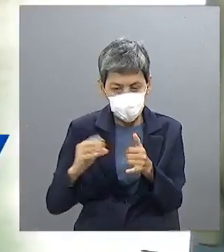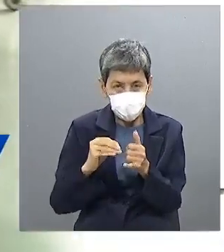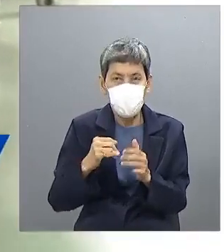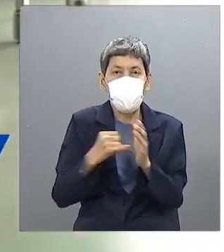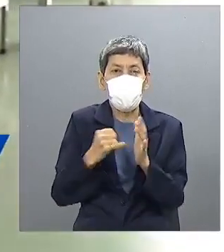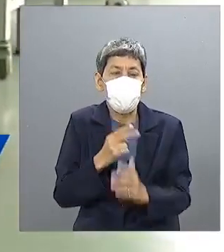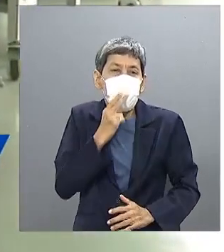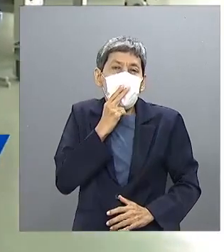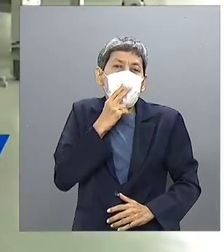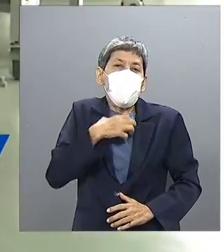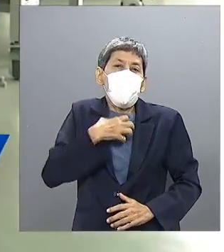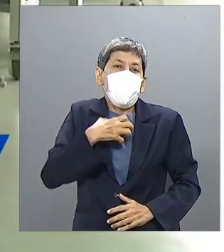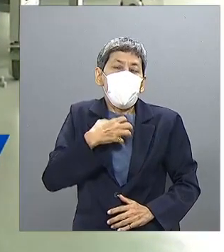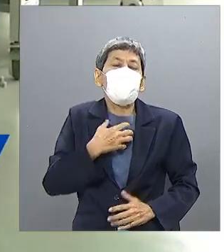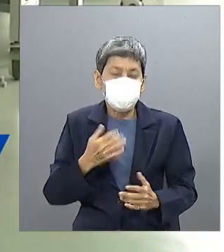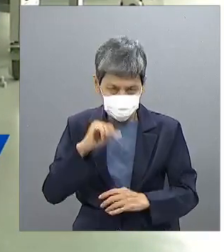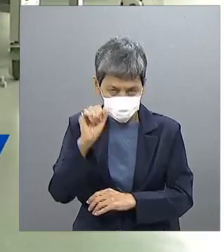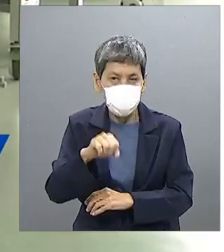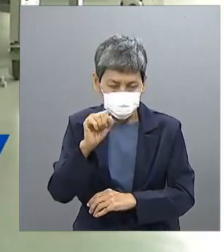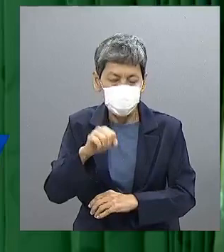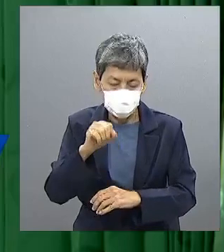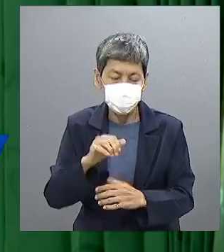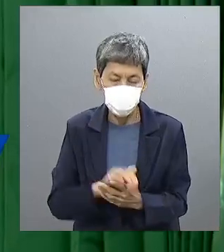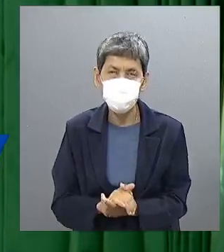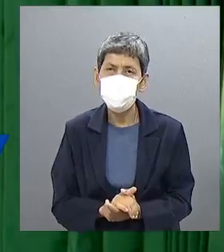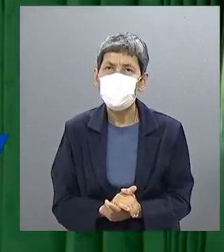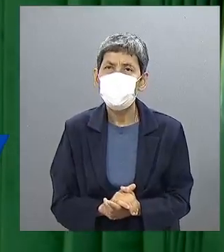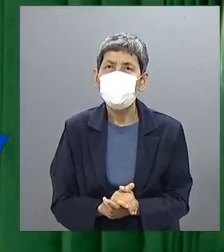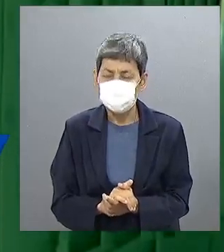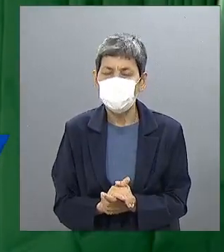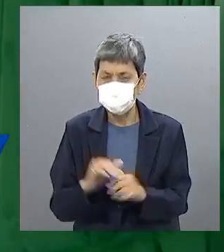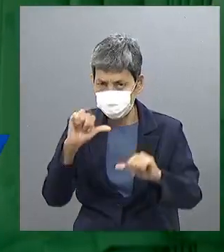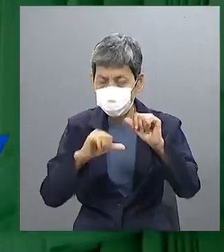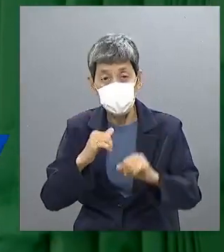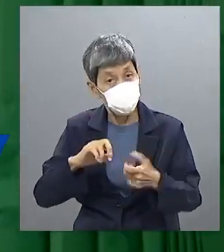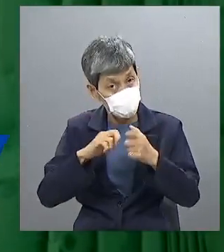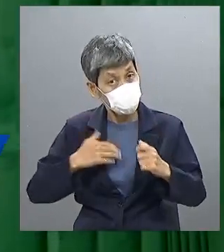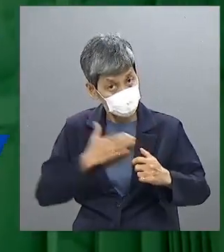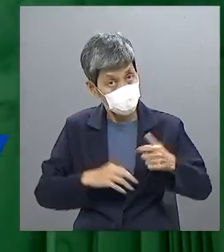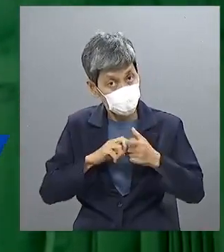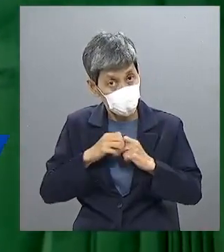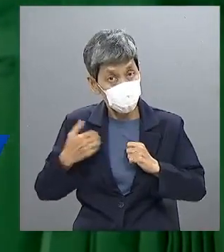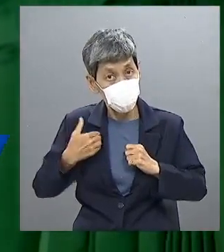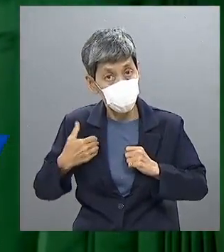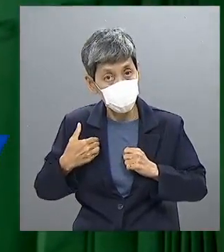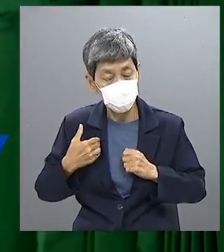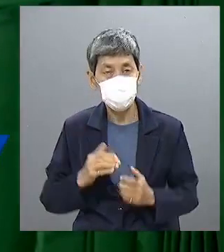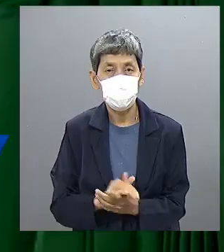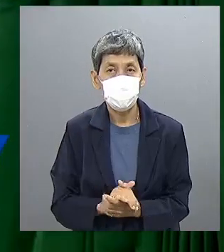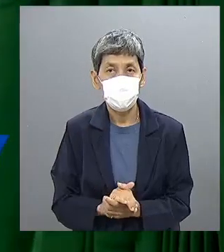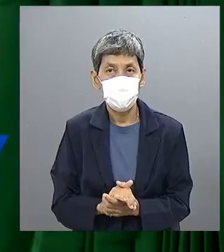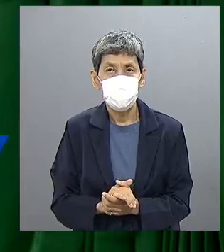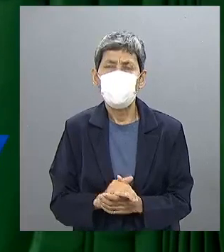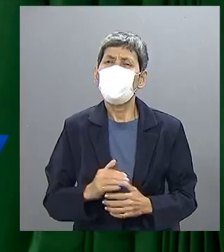คะคะใช่ครับถูกต้องครับเรื่องเลยตัวสอนจะถูกต่อสุขภาพนะคะเป็นอย่างไรบ้างคะประเด็นเรื่องของ